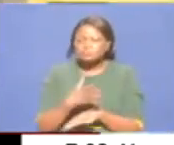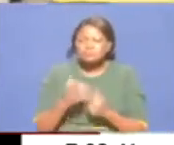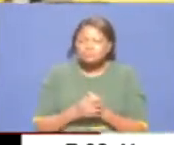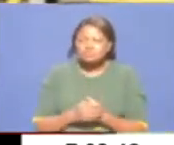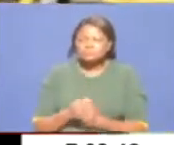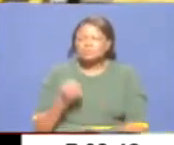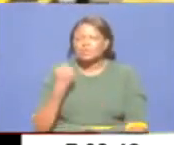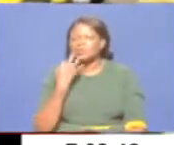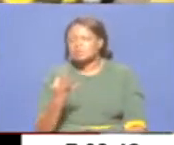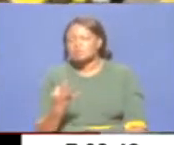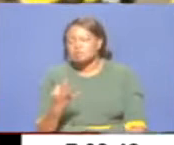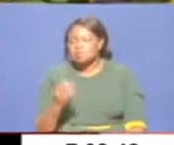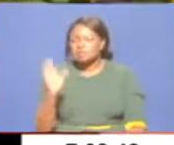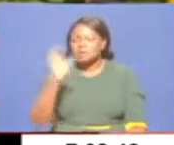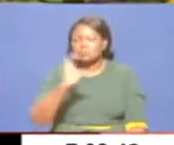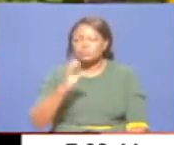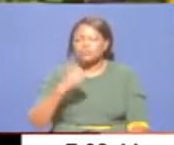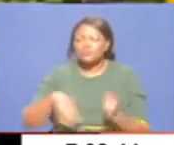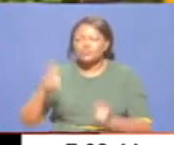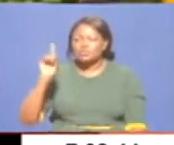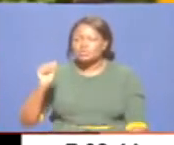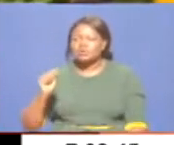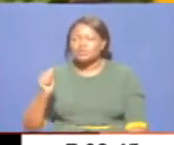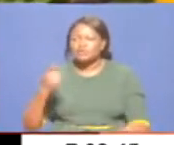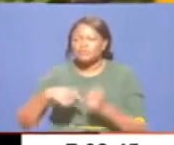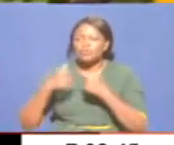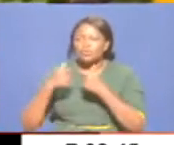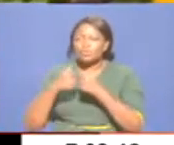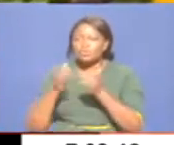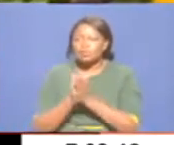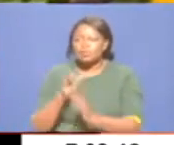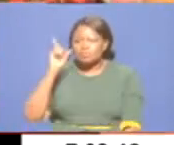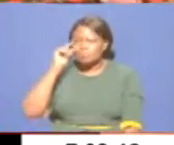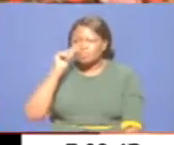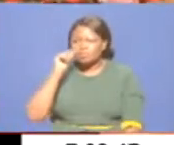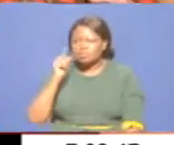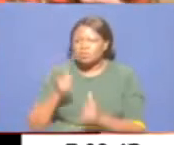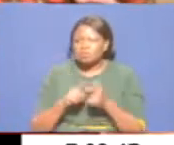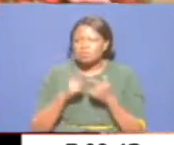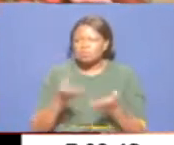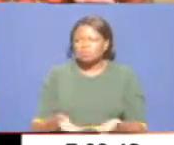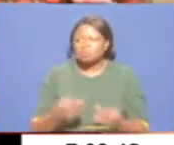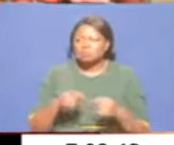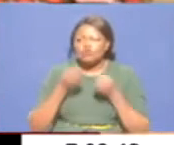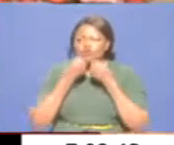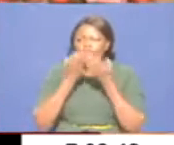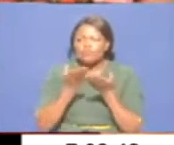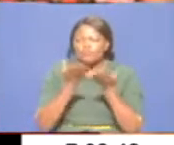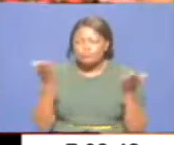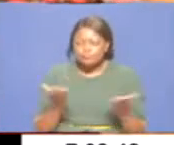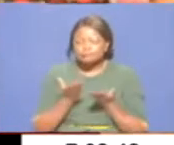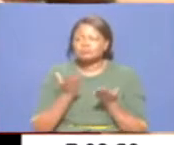300 wa chama cha UDA kutoka kaunti za Kwale na Mombasa. Na ni hapa ambapo aliwaambia wajumbe hao